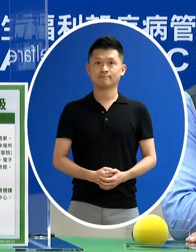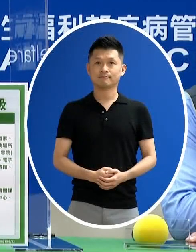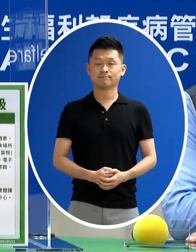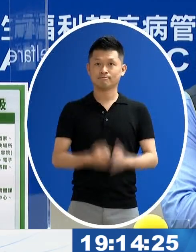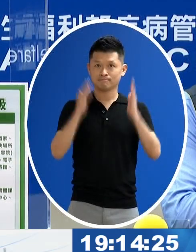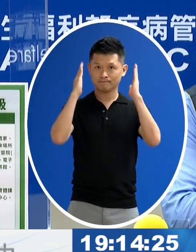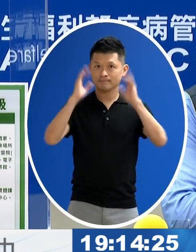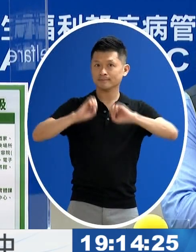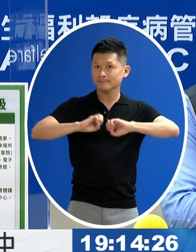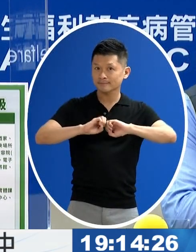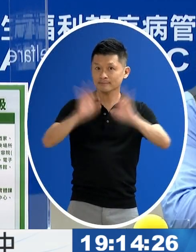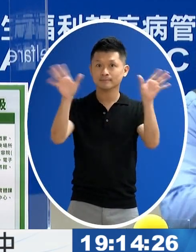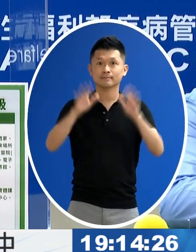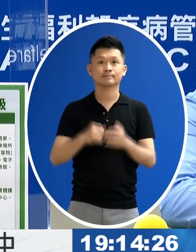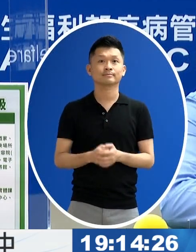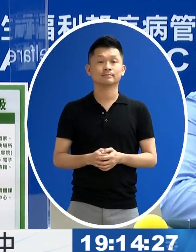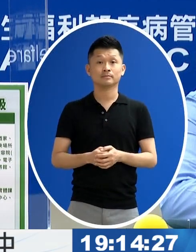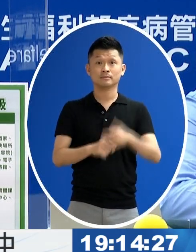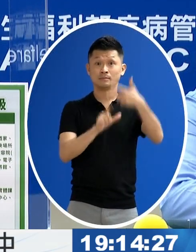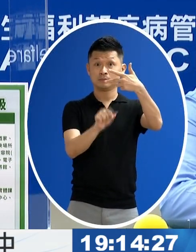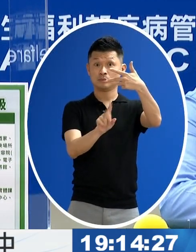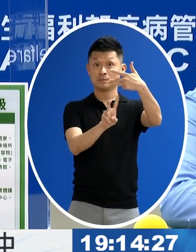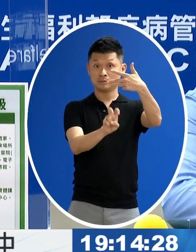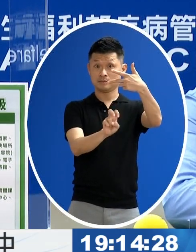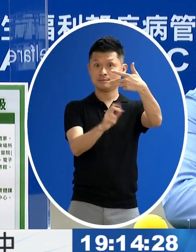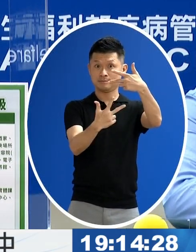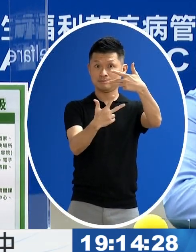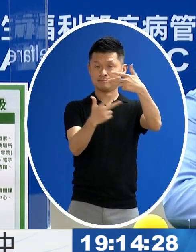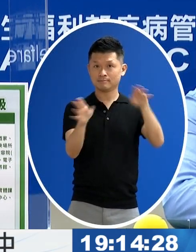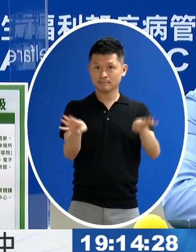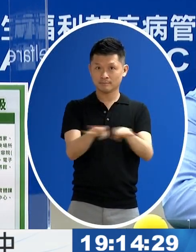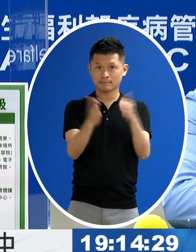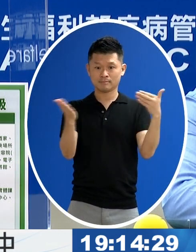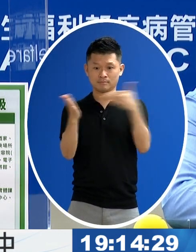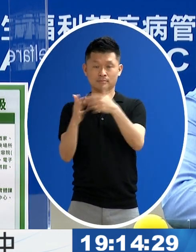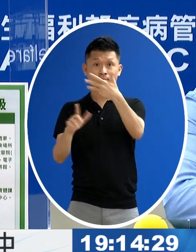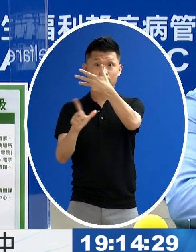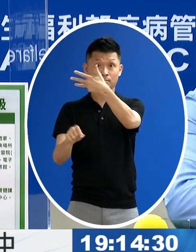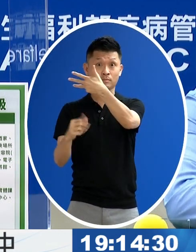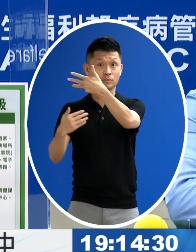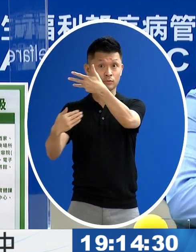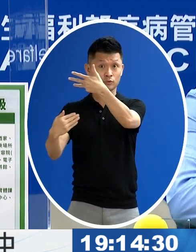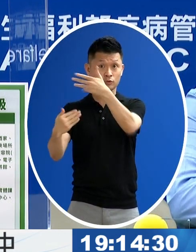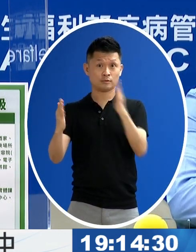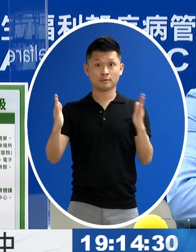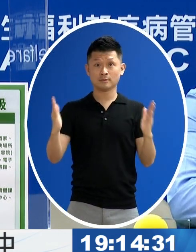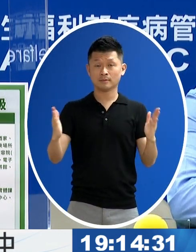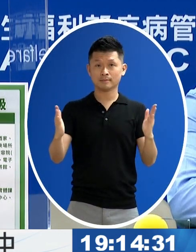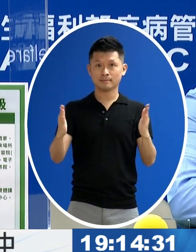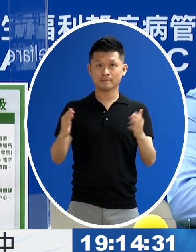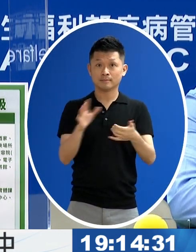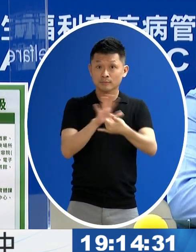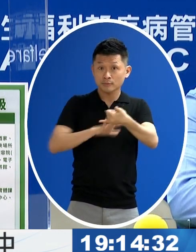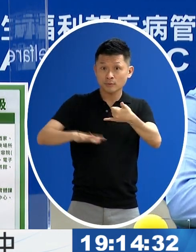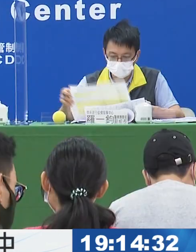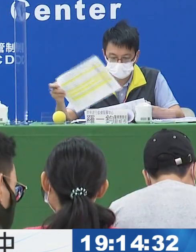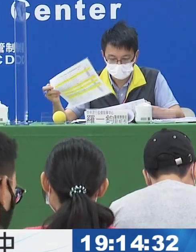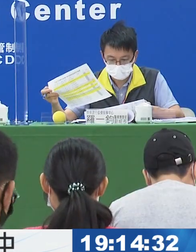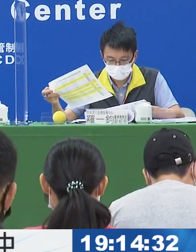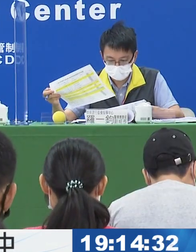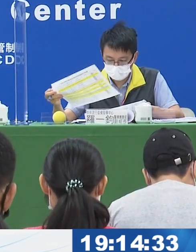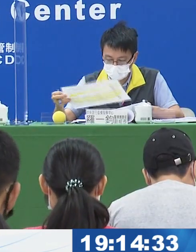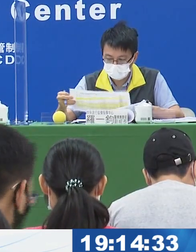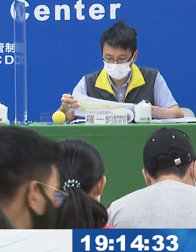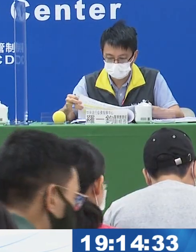正式宣布哈，大概从7月27号起至8月9号，那全国调降为二级警